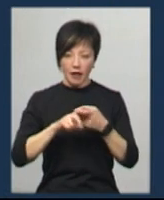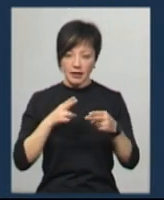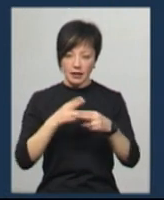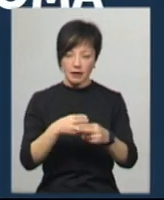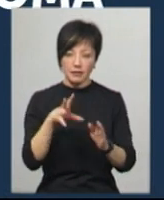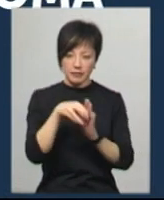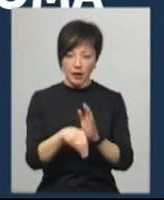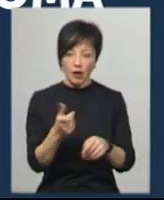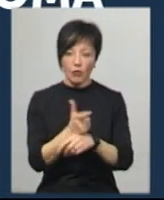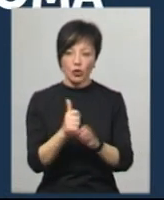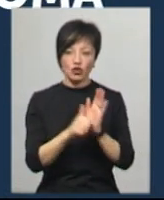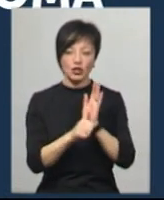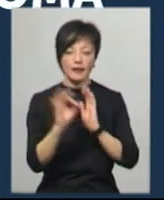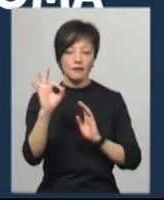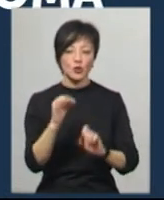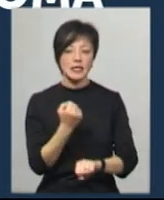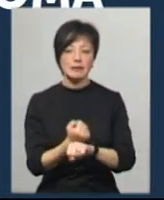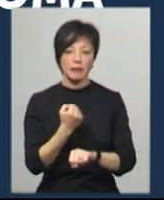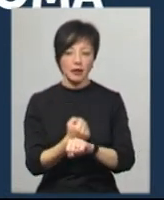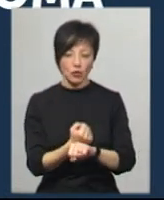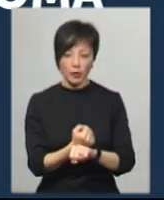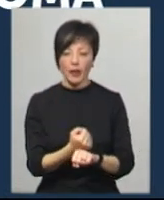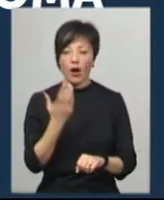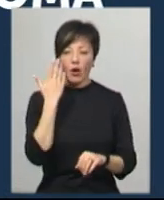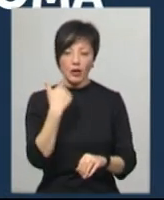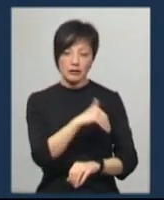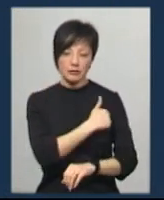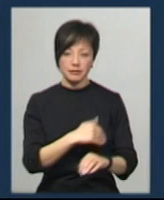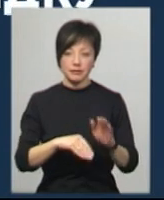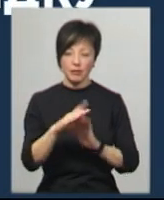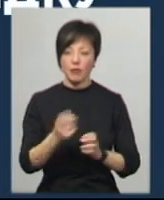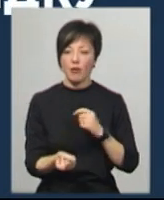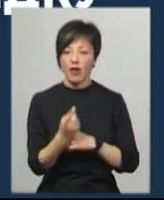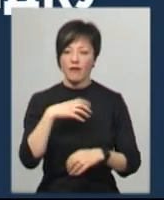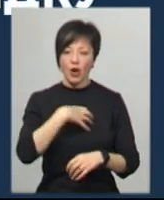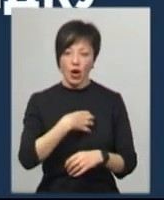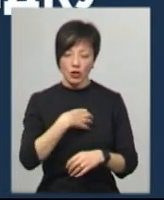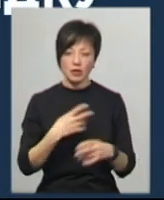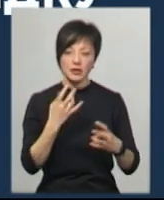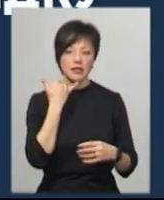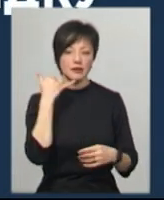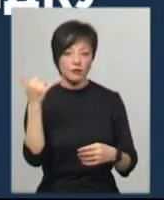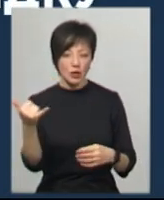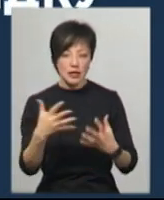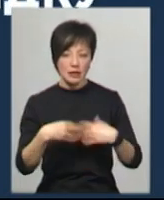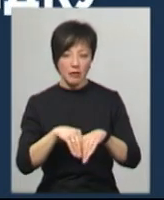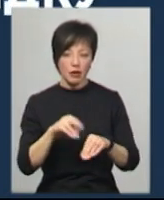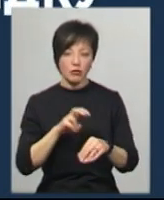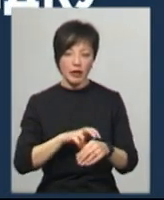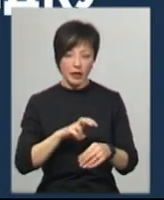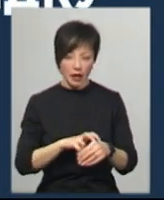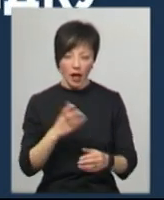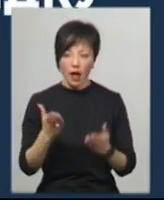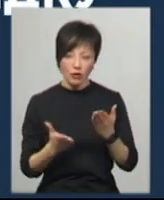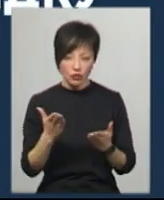який має містити понад 60% спирту. При підвищенні температурі та появі кашлю слід зателефонувати сімейному лікарю.